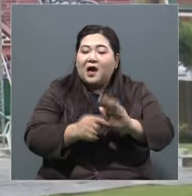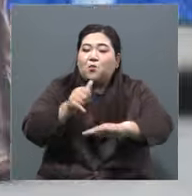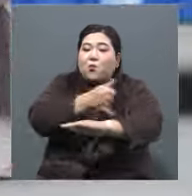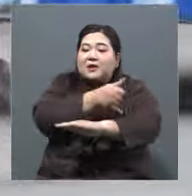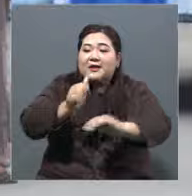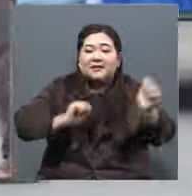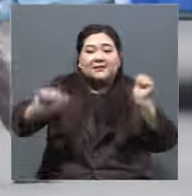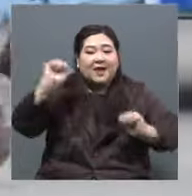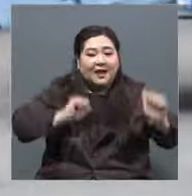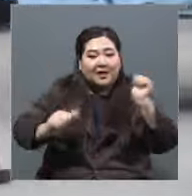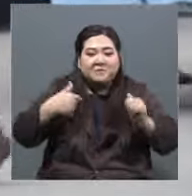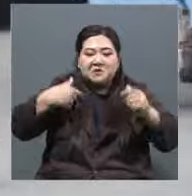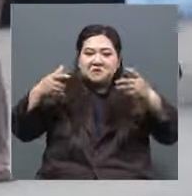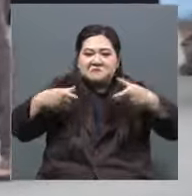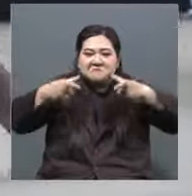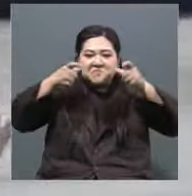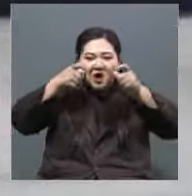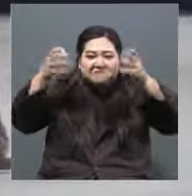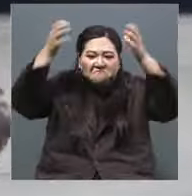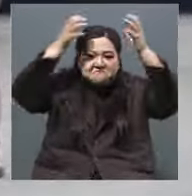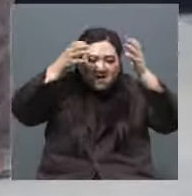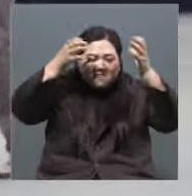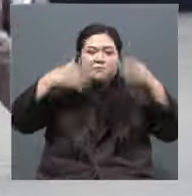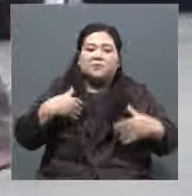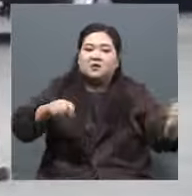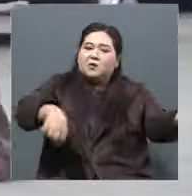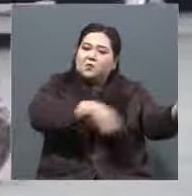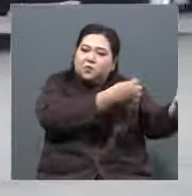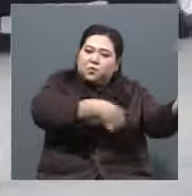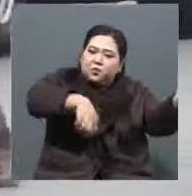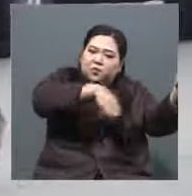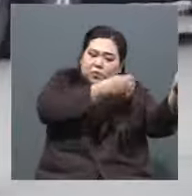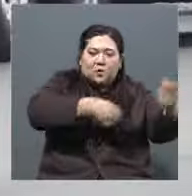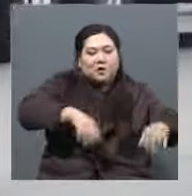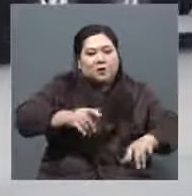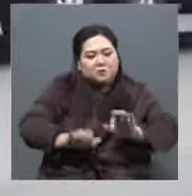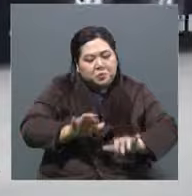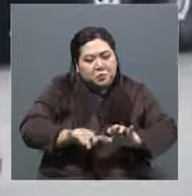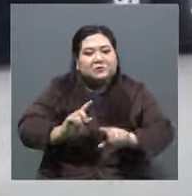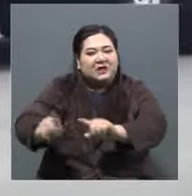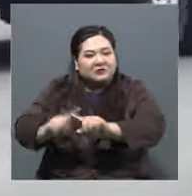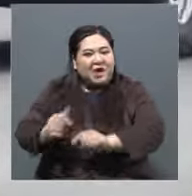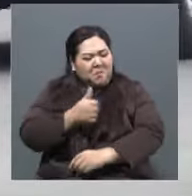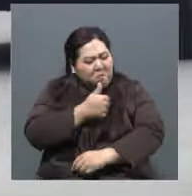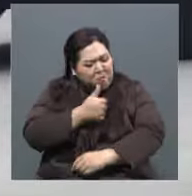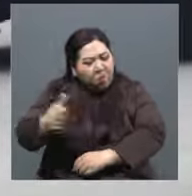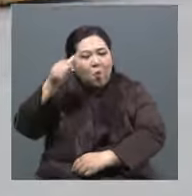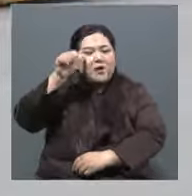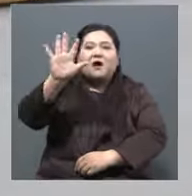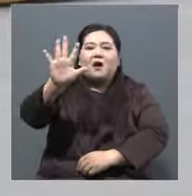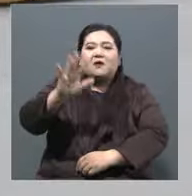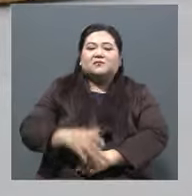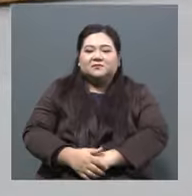ใหญ่อ่ะค่ะจะมีการแสดงโขนการแสดงดนตรีออร์เคสตร้าของศิลปินชื่อดังตลอด 5วันนะคะเขาจะมีเป็นโซนๆมีโซน